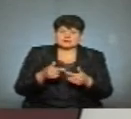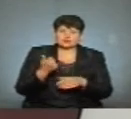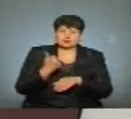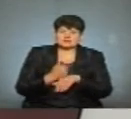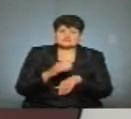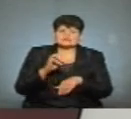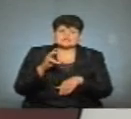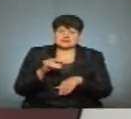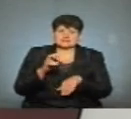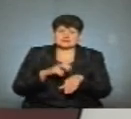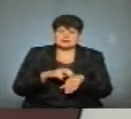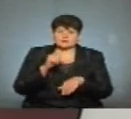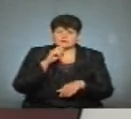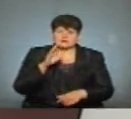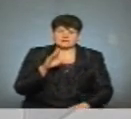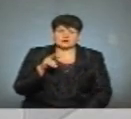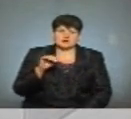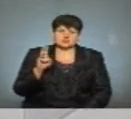лікар України Віктор Ляшко.